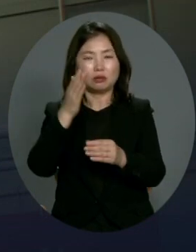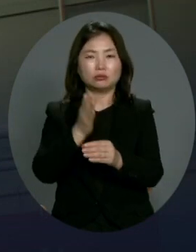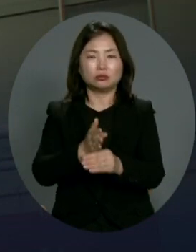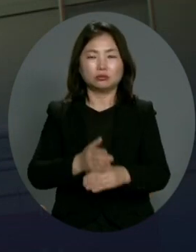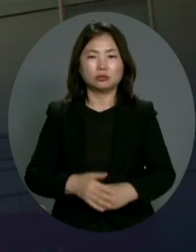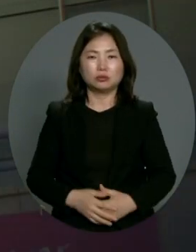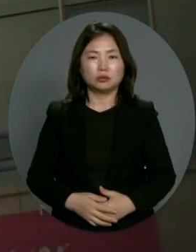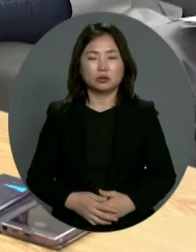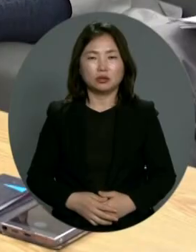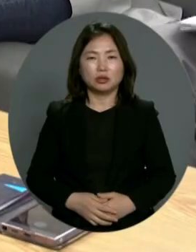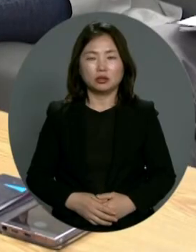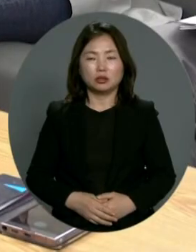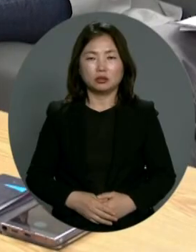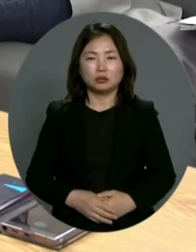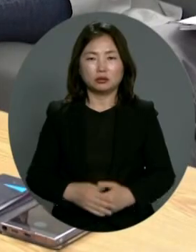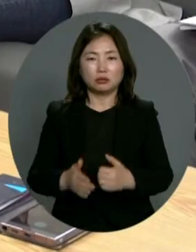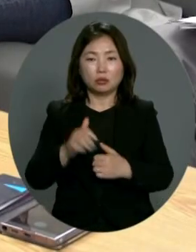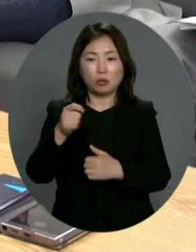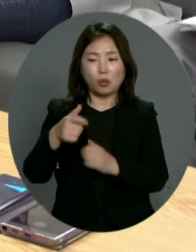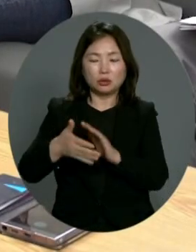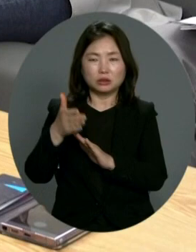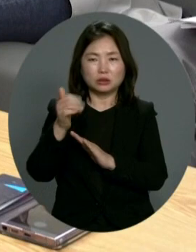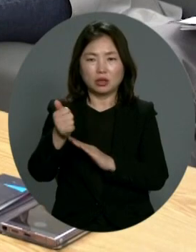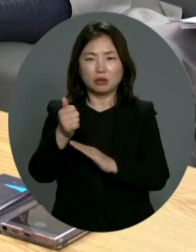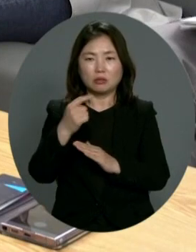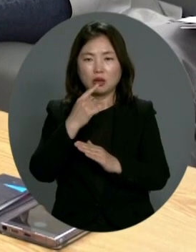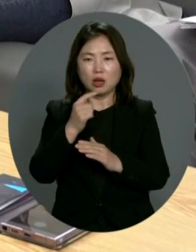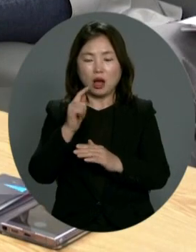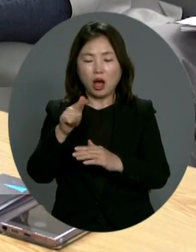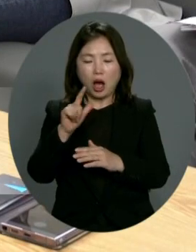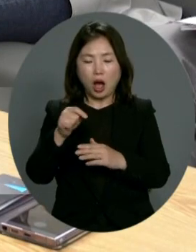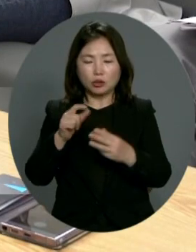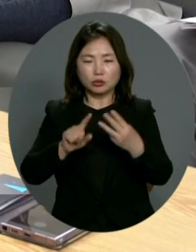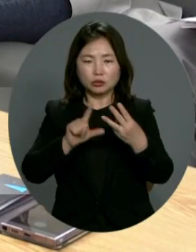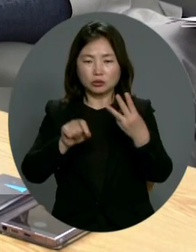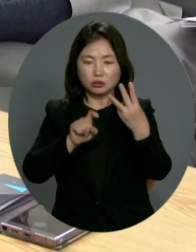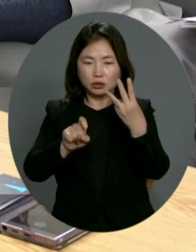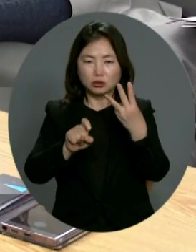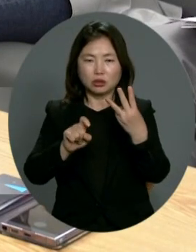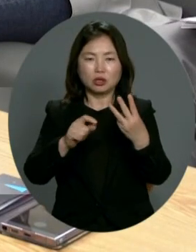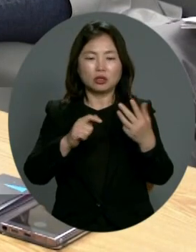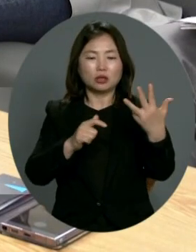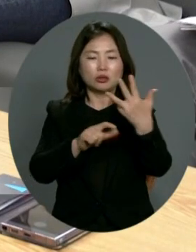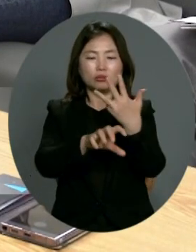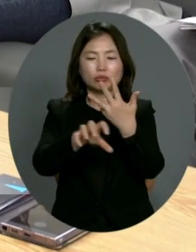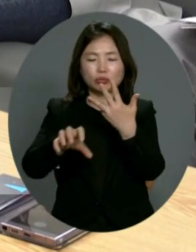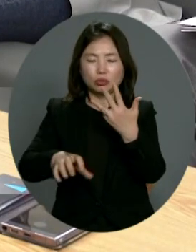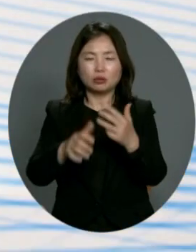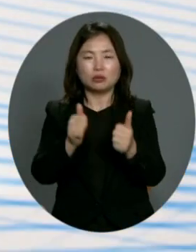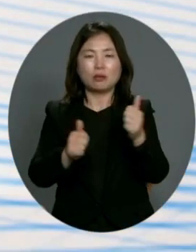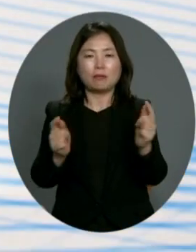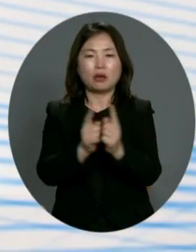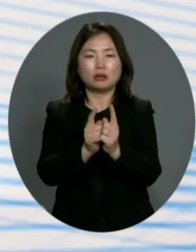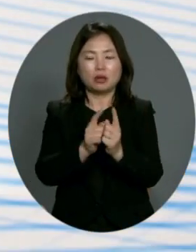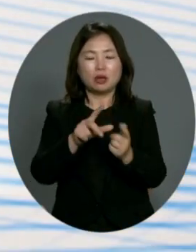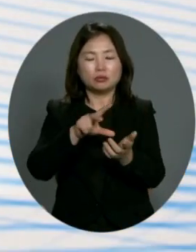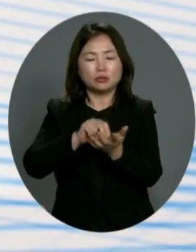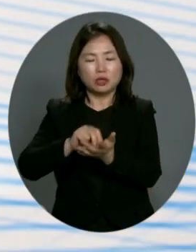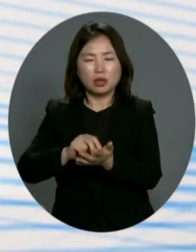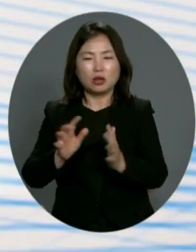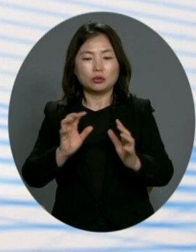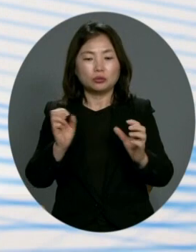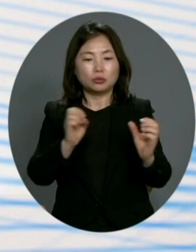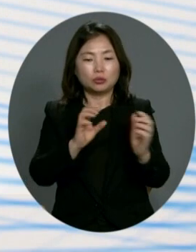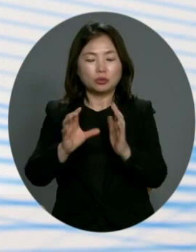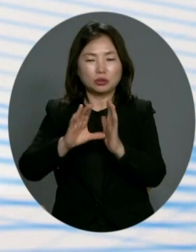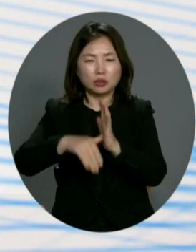상태입니다. 그러자 홍 시장은 간담회 하루 뒤인 지난 10일 8개 구군 단체장과 만나 현안을 논의하는